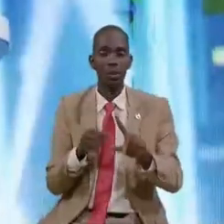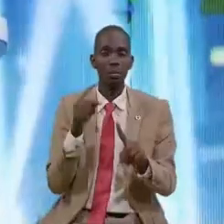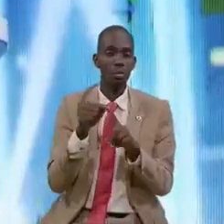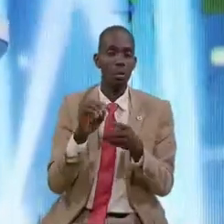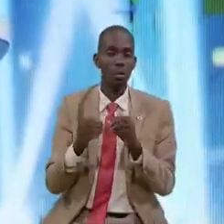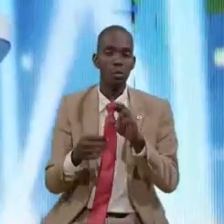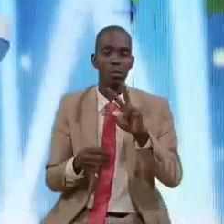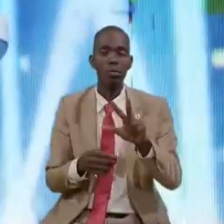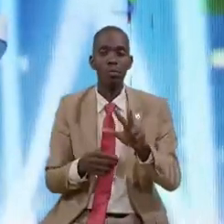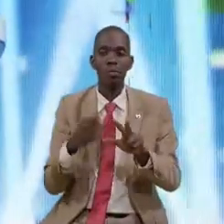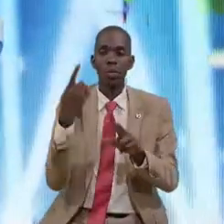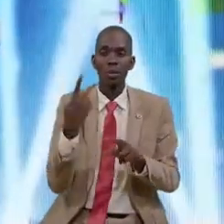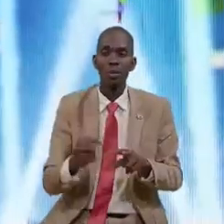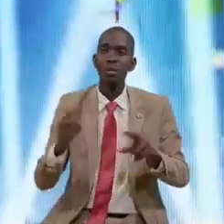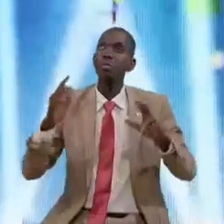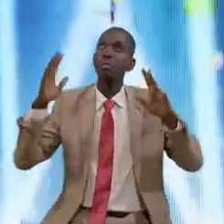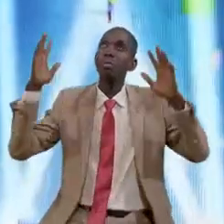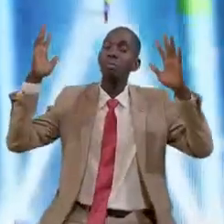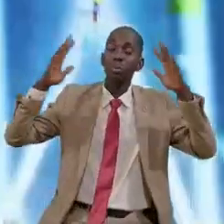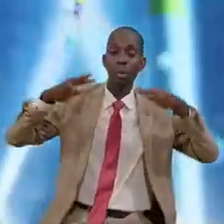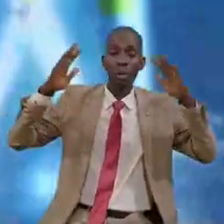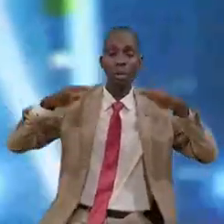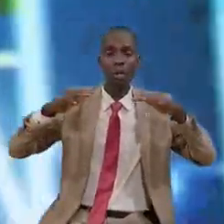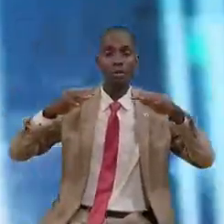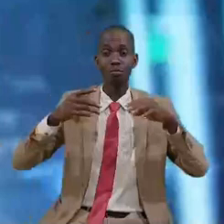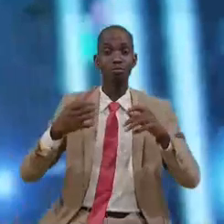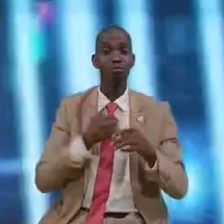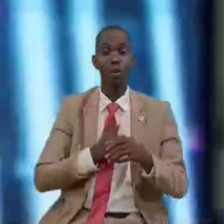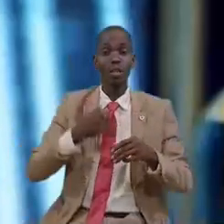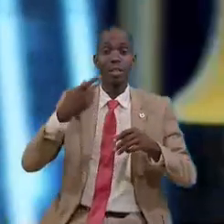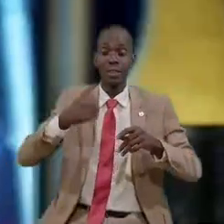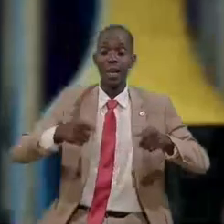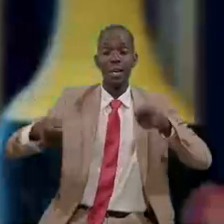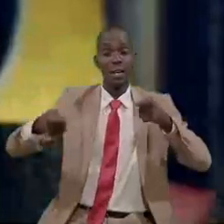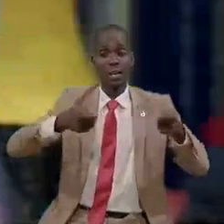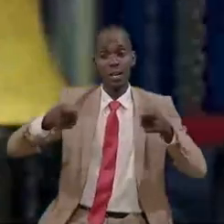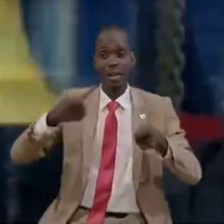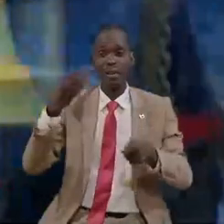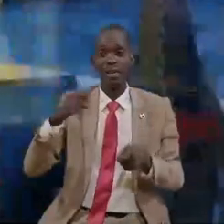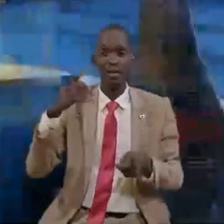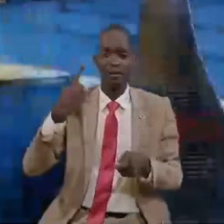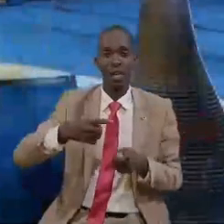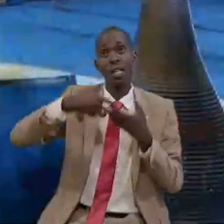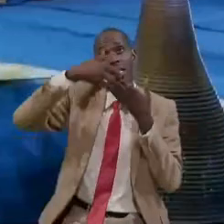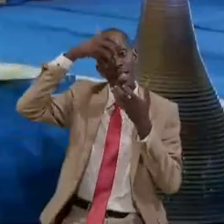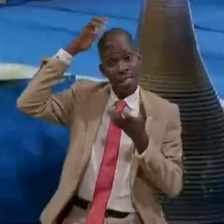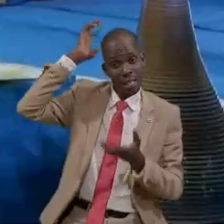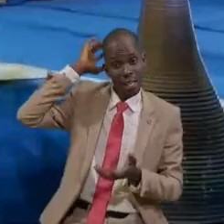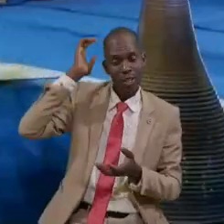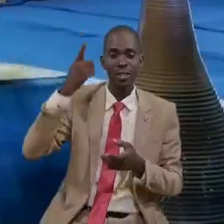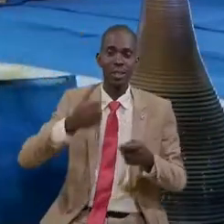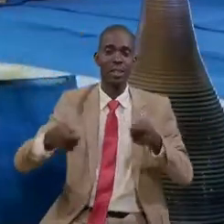Le règne du lion pour notre libération. Le règne du